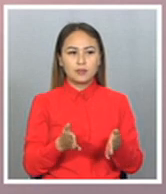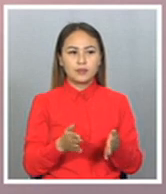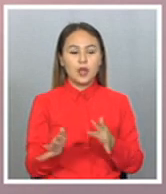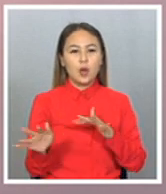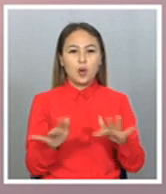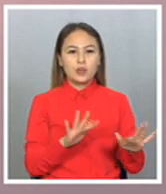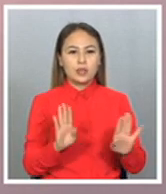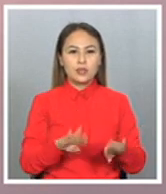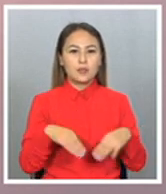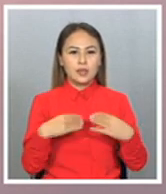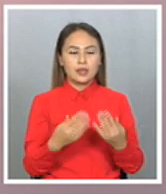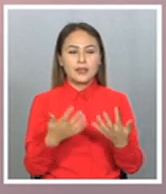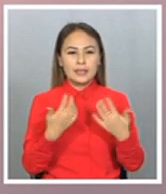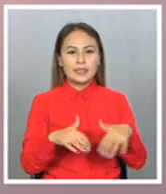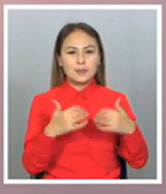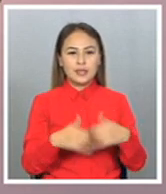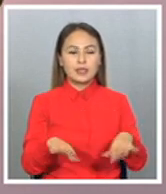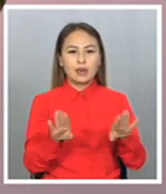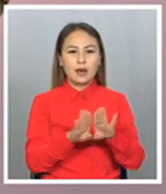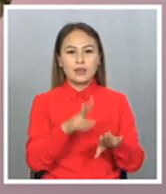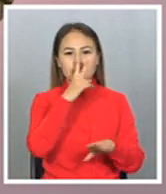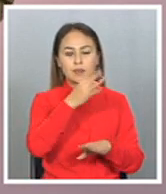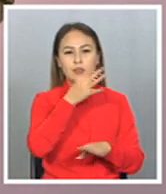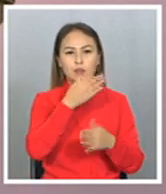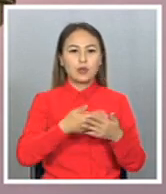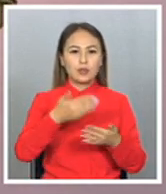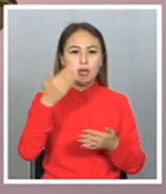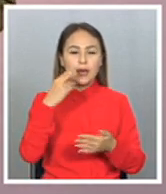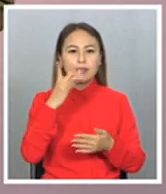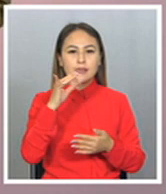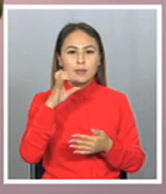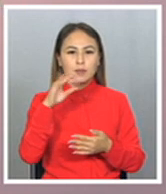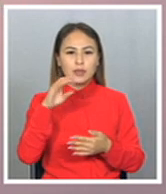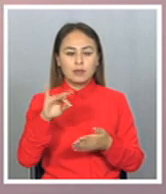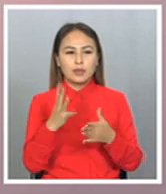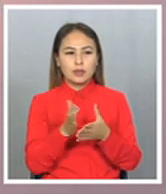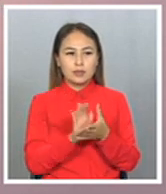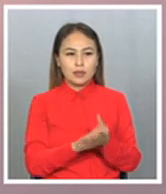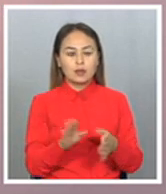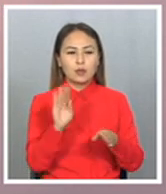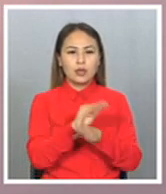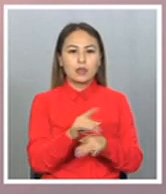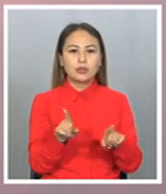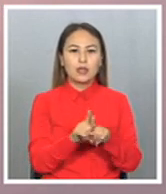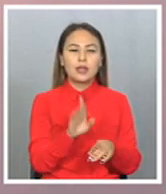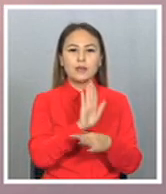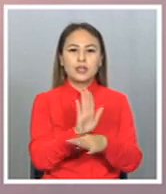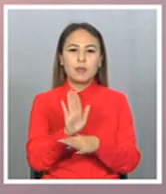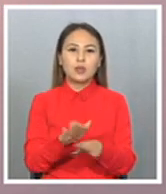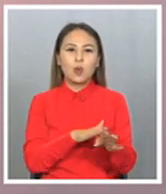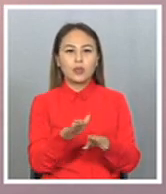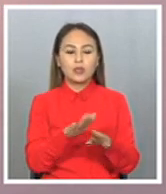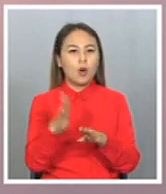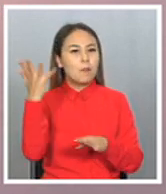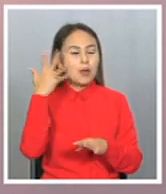Қозғалысқа берілген есептерді қарастырмас бұрын, дескриптормен танысайық. Яғни, тапсырмаларды орындау